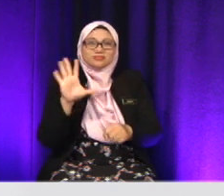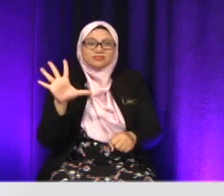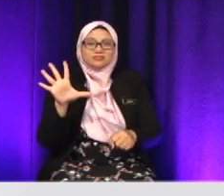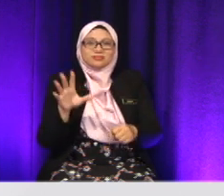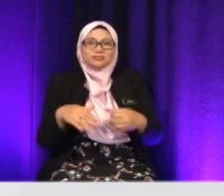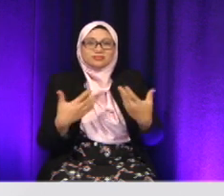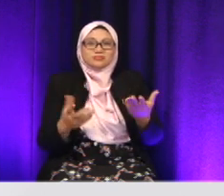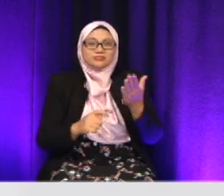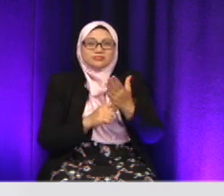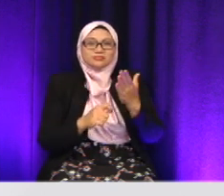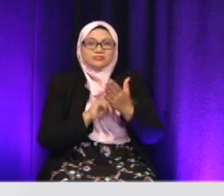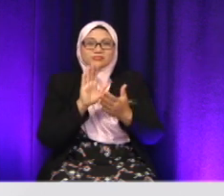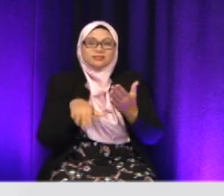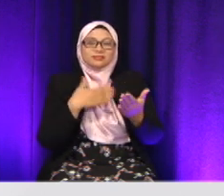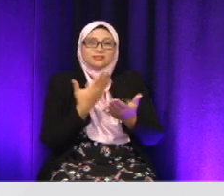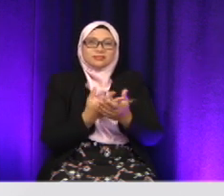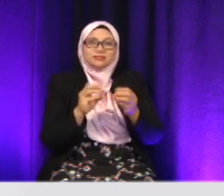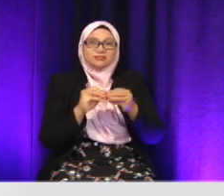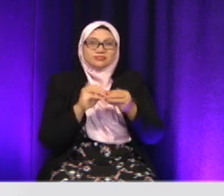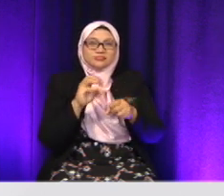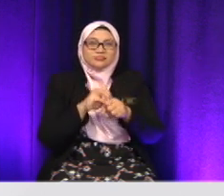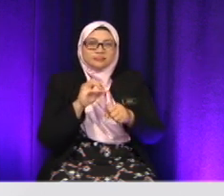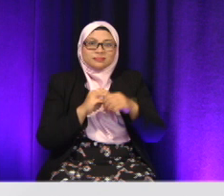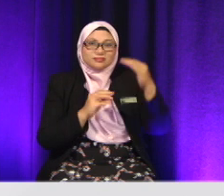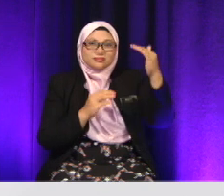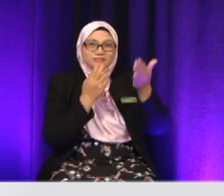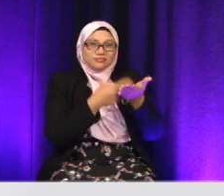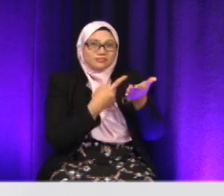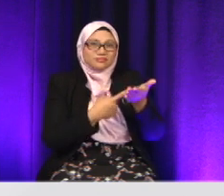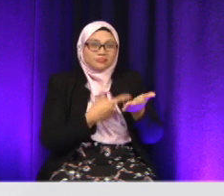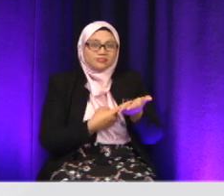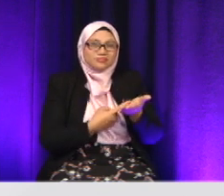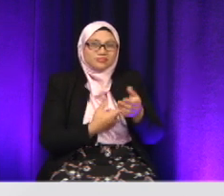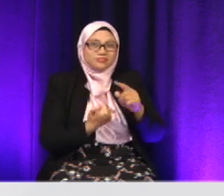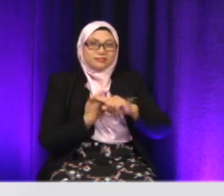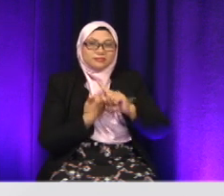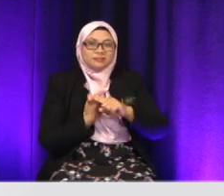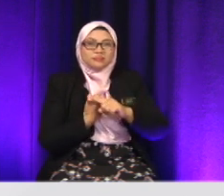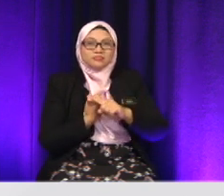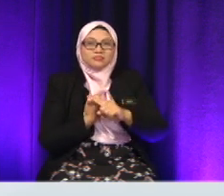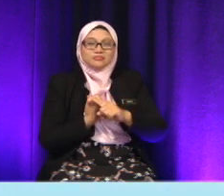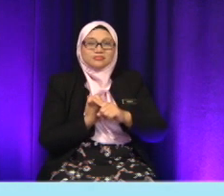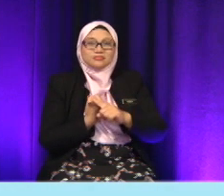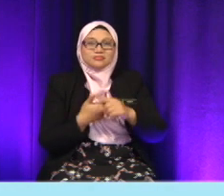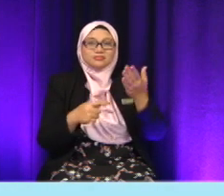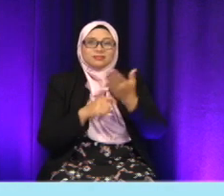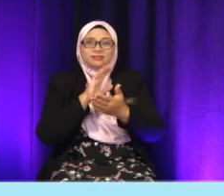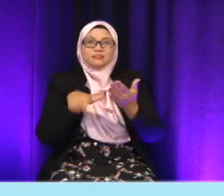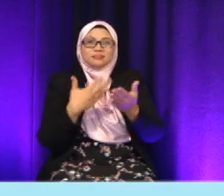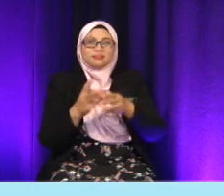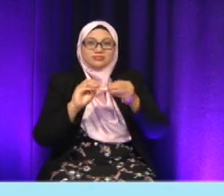tanpa semua nombo dalam senirai pertama itu yaitu tanggal 4 tanpa 12 tanpa 77